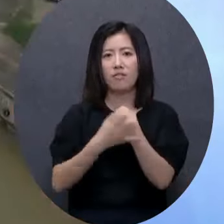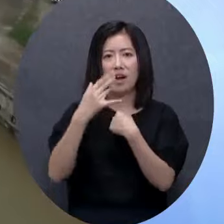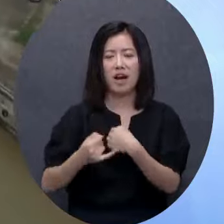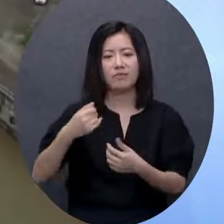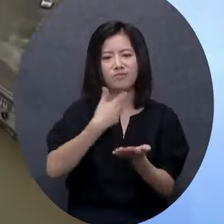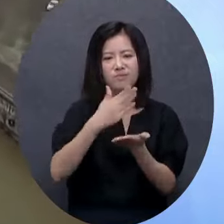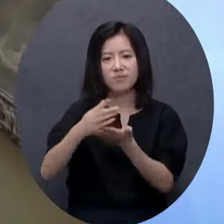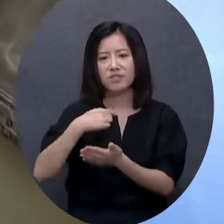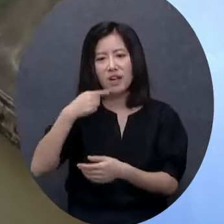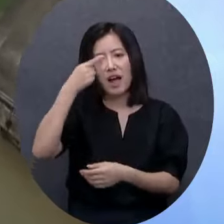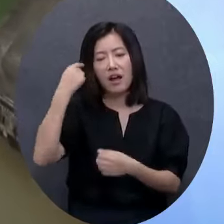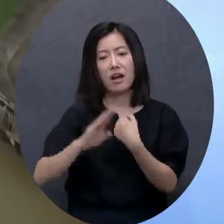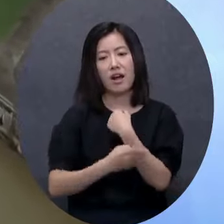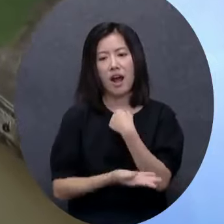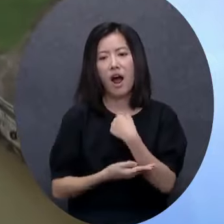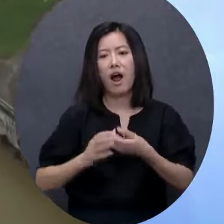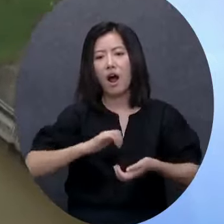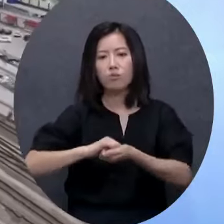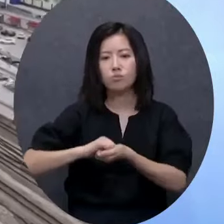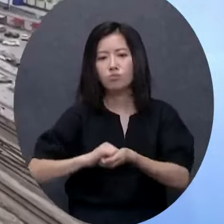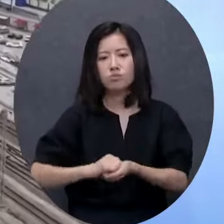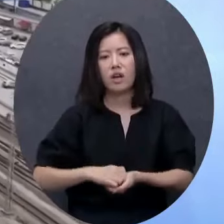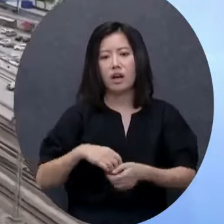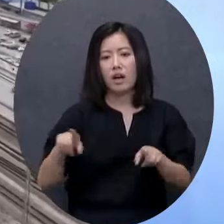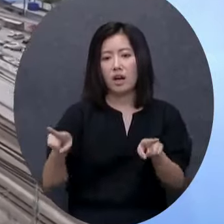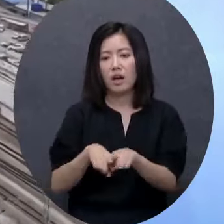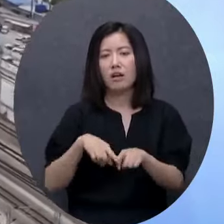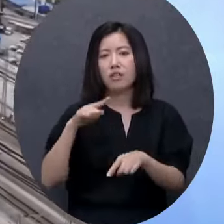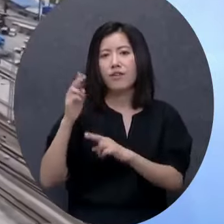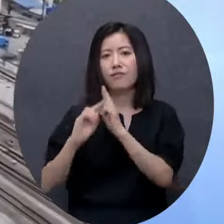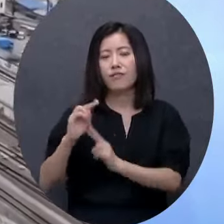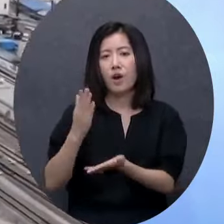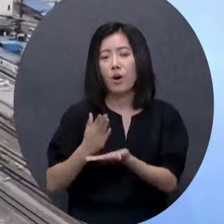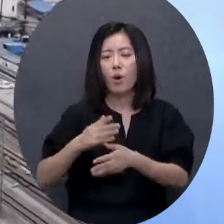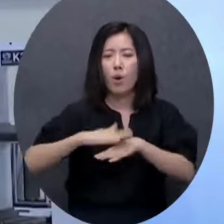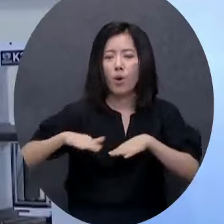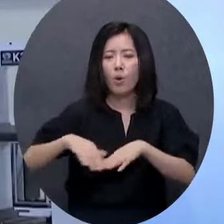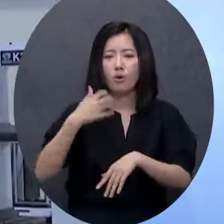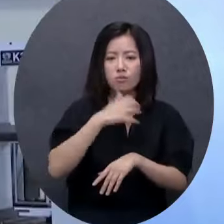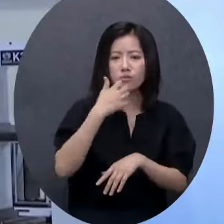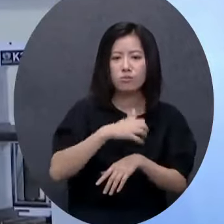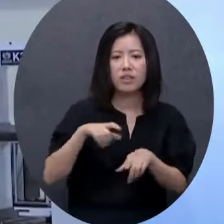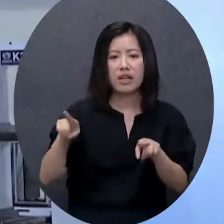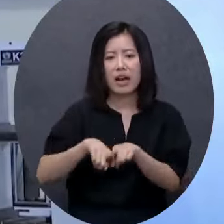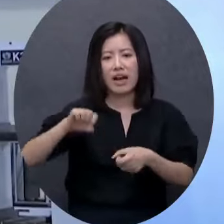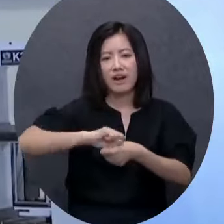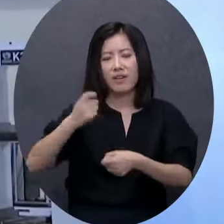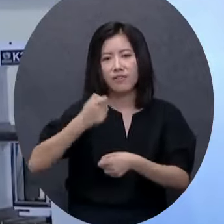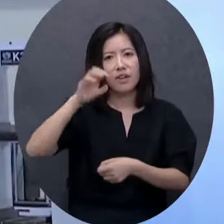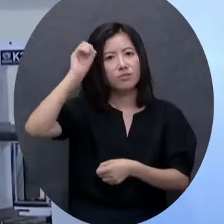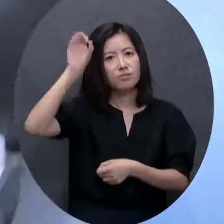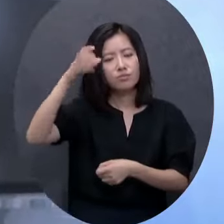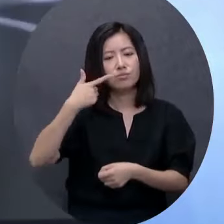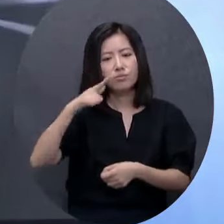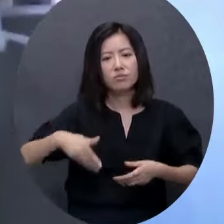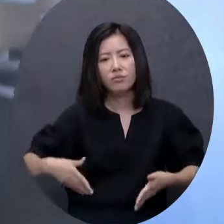讨建立澜湄司法同法律合作机制，共同应对非传统安全挑战，加快建设创新走廊，完